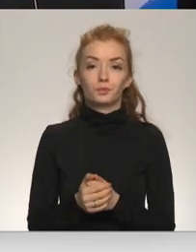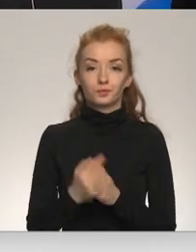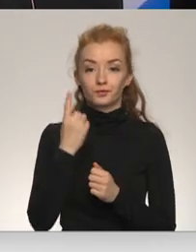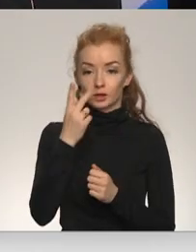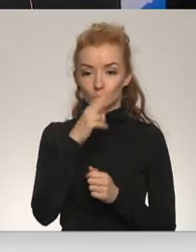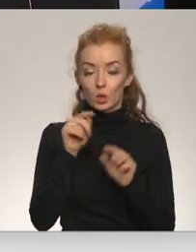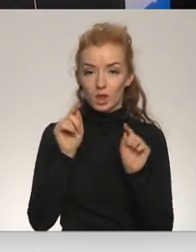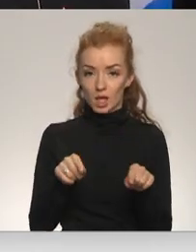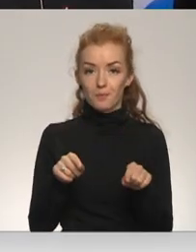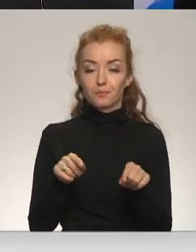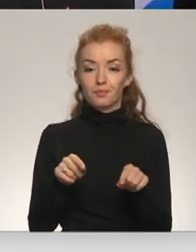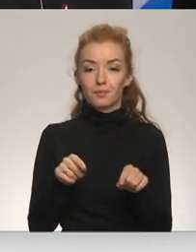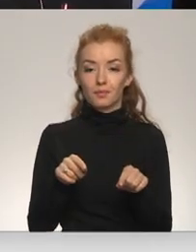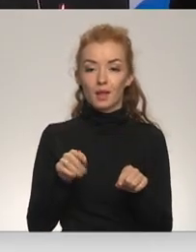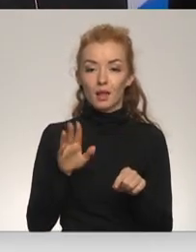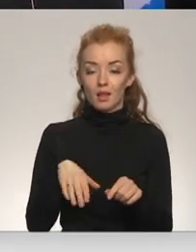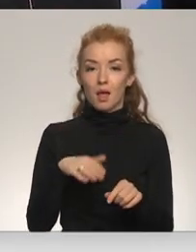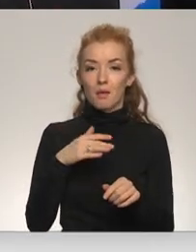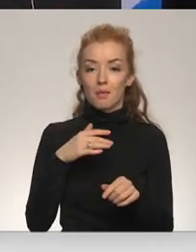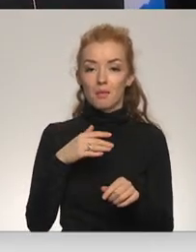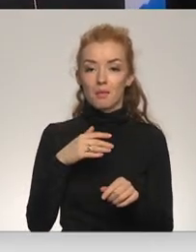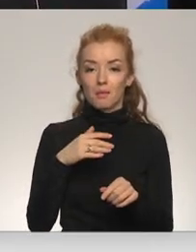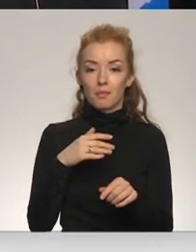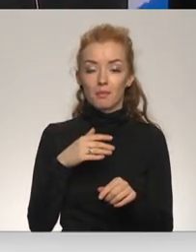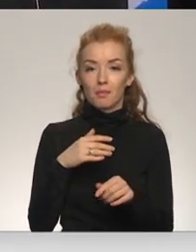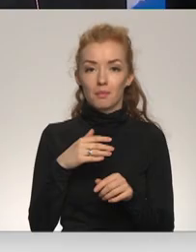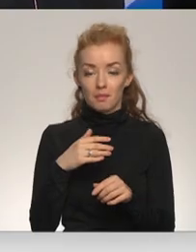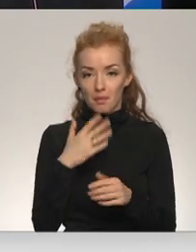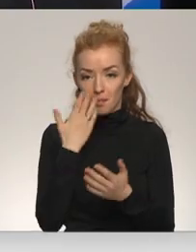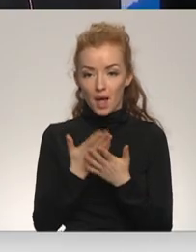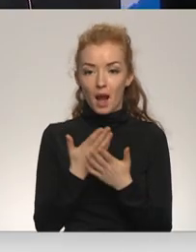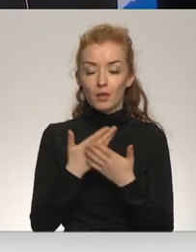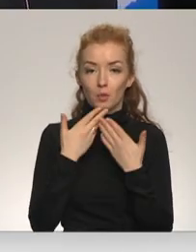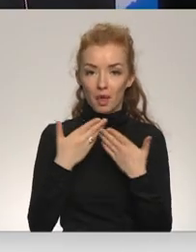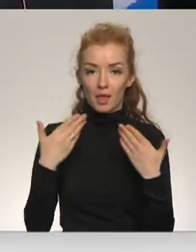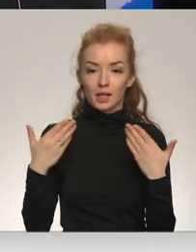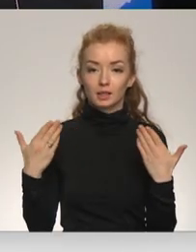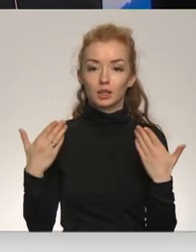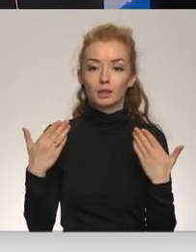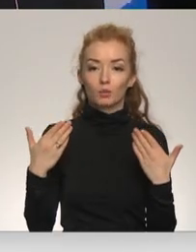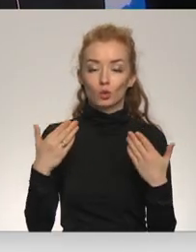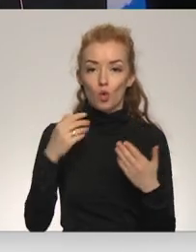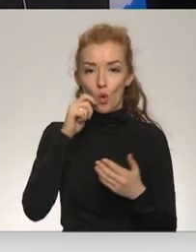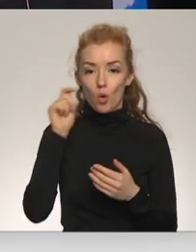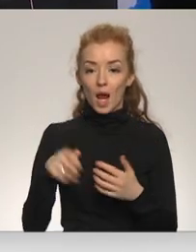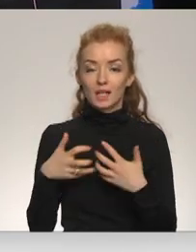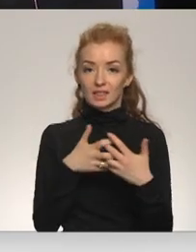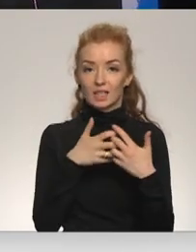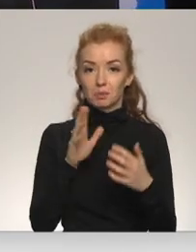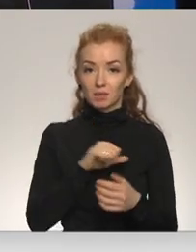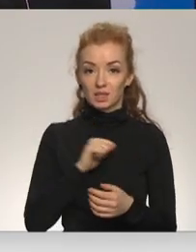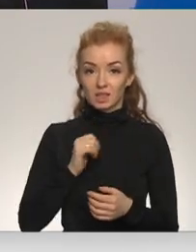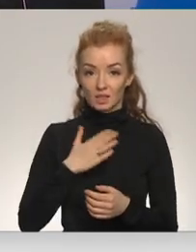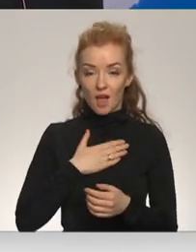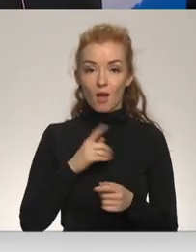tiem noteikti ir, lai izrādītu savu pateicību, ko nu pat arī pirms neilga laika darījām pie Ukrainas vēstniecības, jo Ukraina cīnās ne tikai par sevi, viņi cīnās